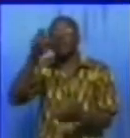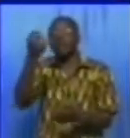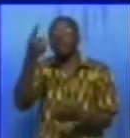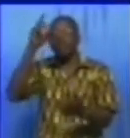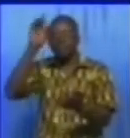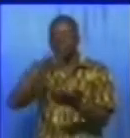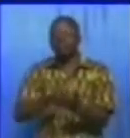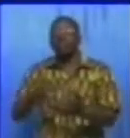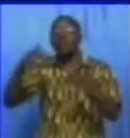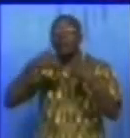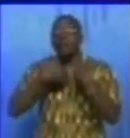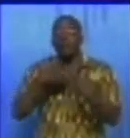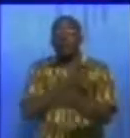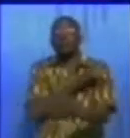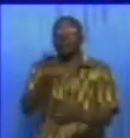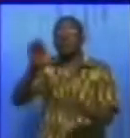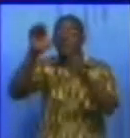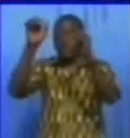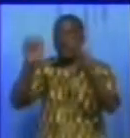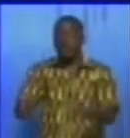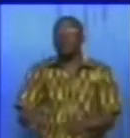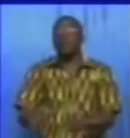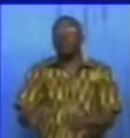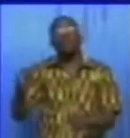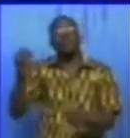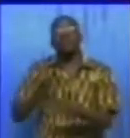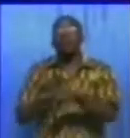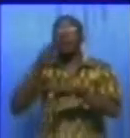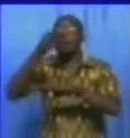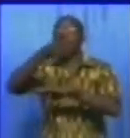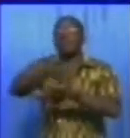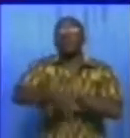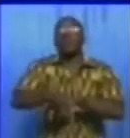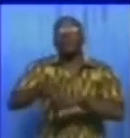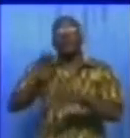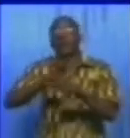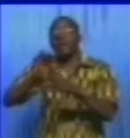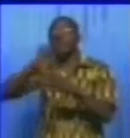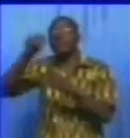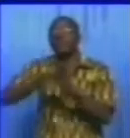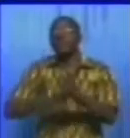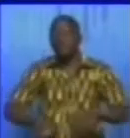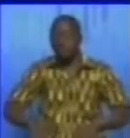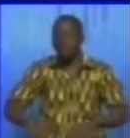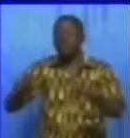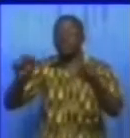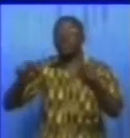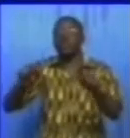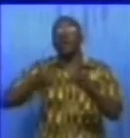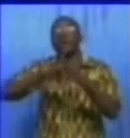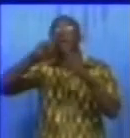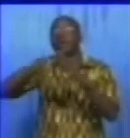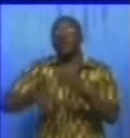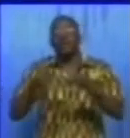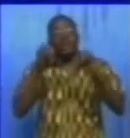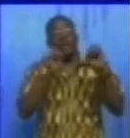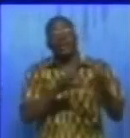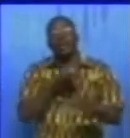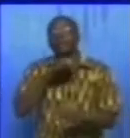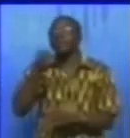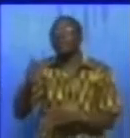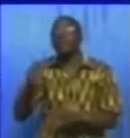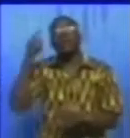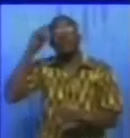bénéficié du renforcement de leurs capacités à travers la formation continue. Un résultat qui ne laisse pas